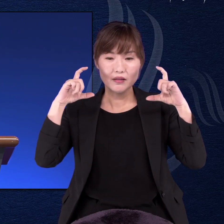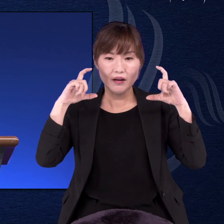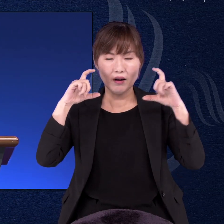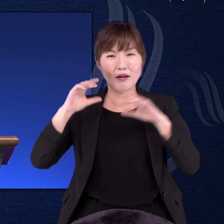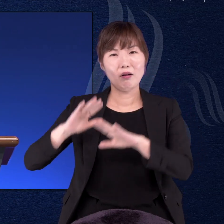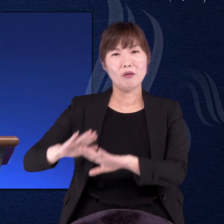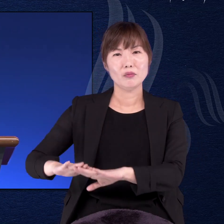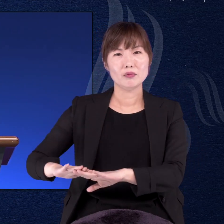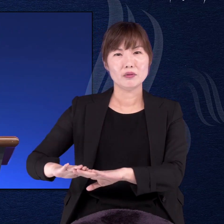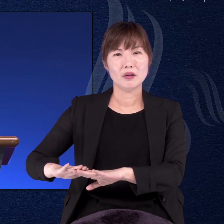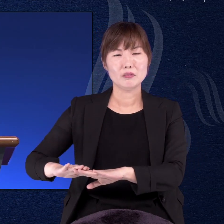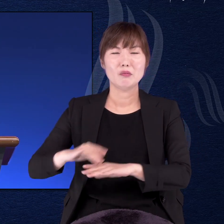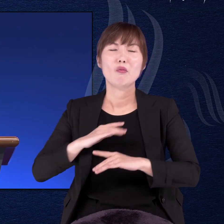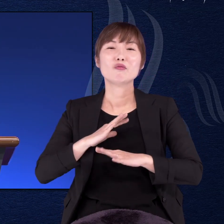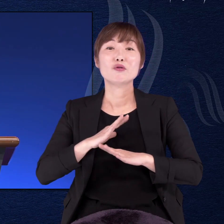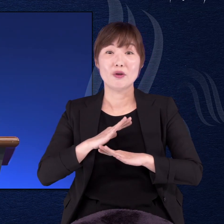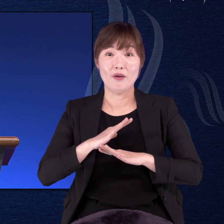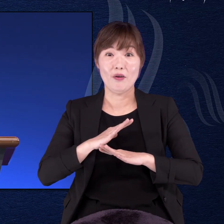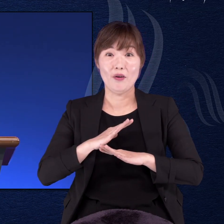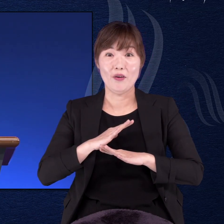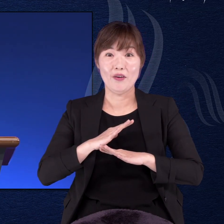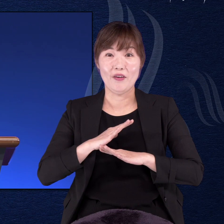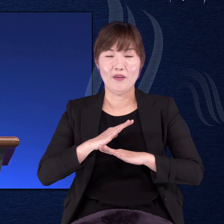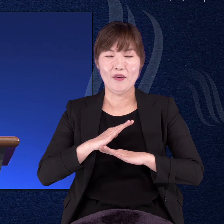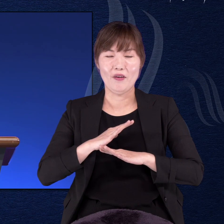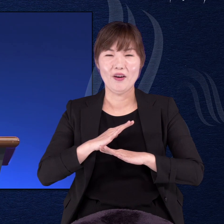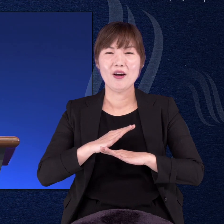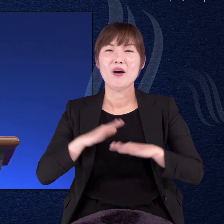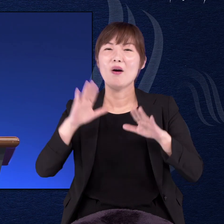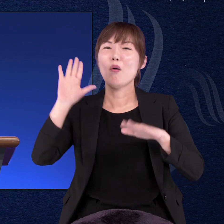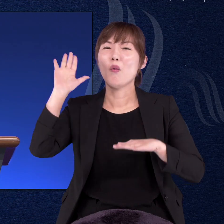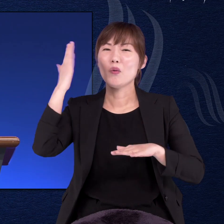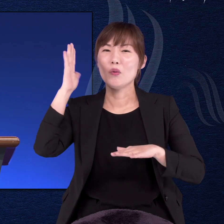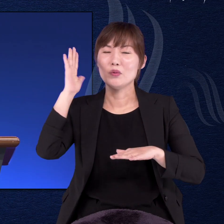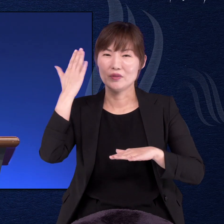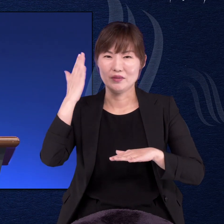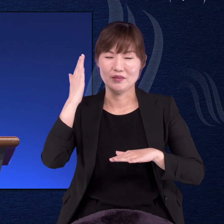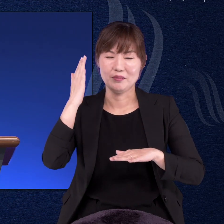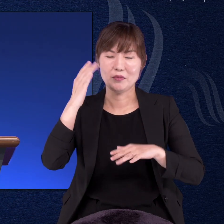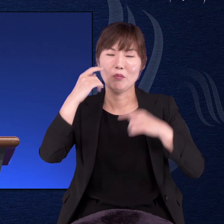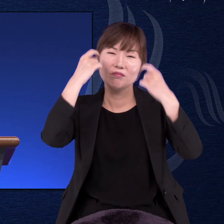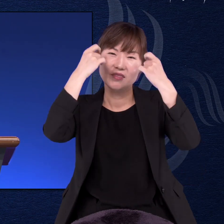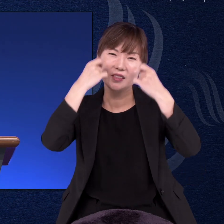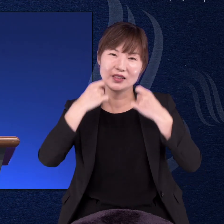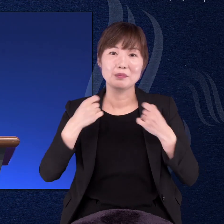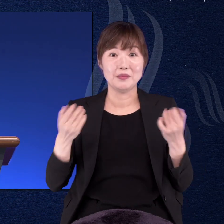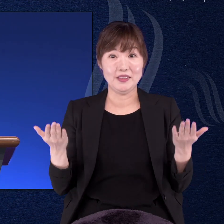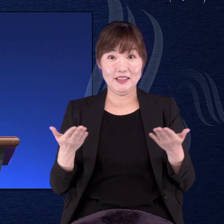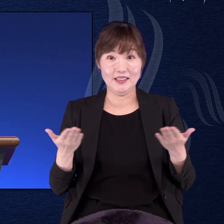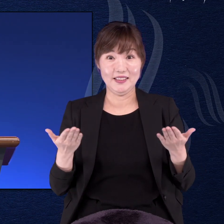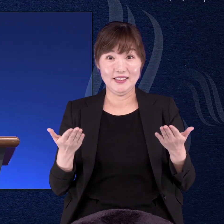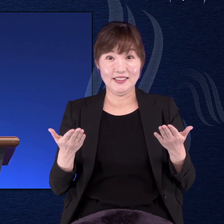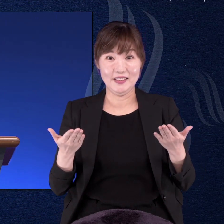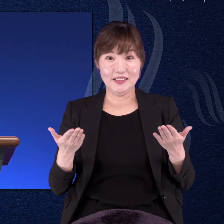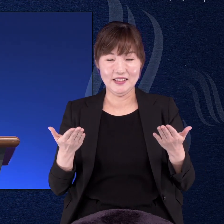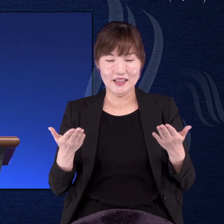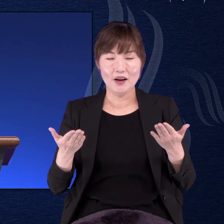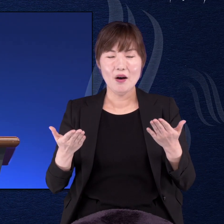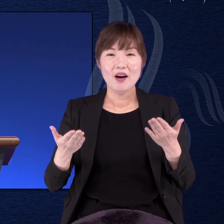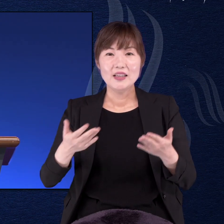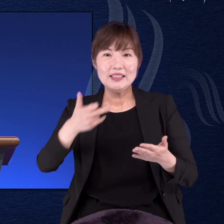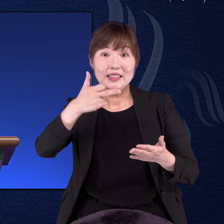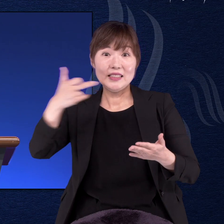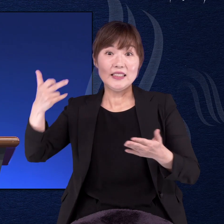그런 시대예요. 얼마나 슬픈 일인지 모르겠습니다. 하지만 모든 것보다 크신 하나님,